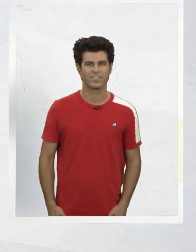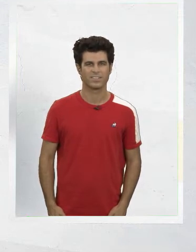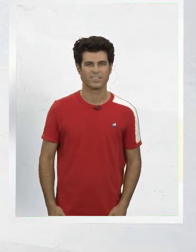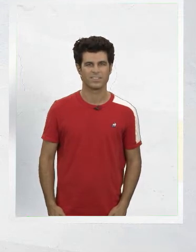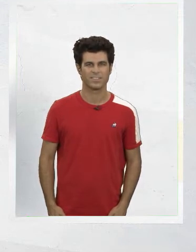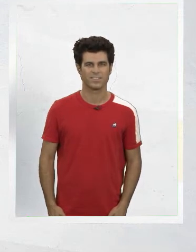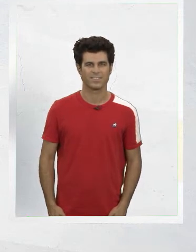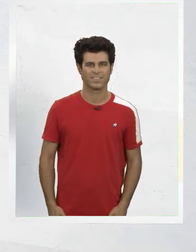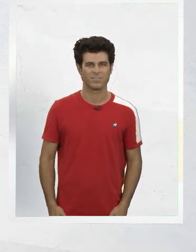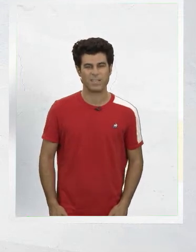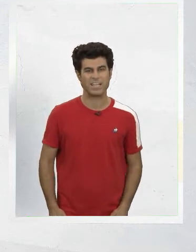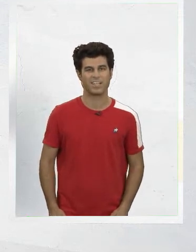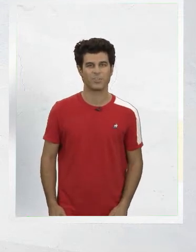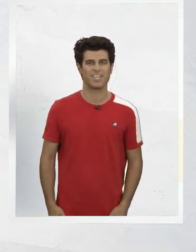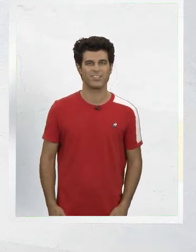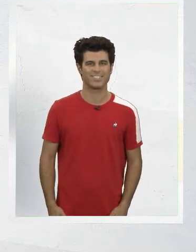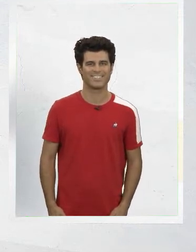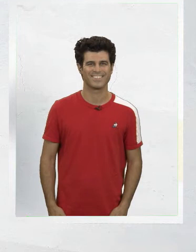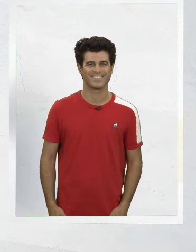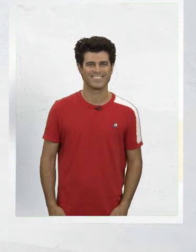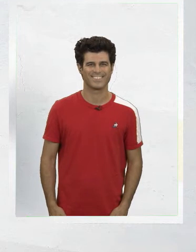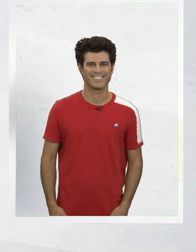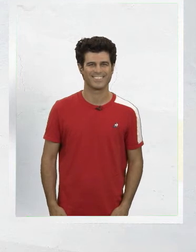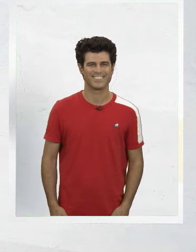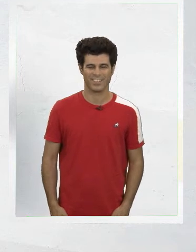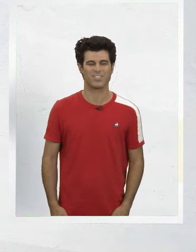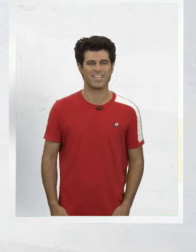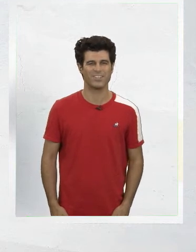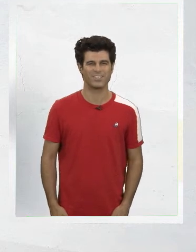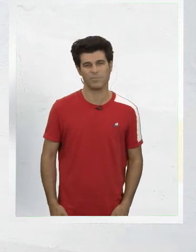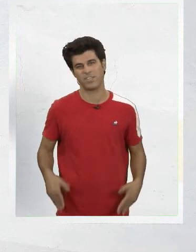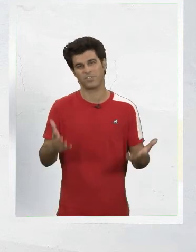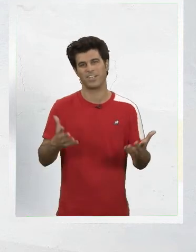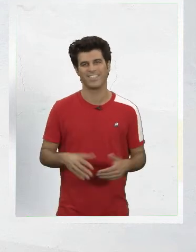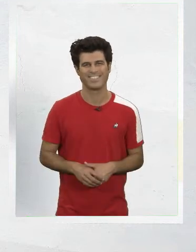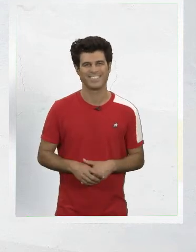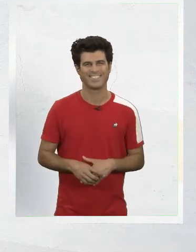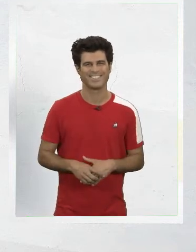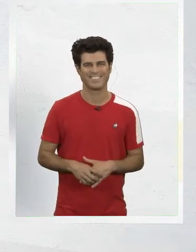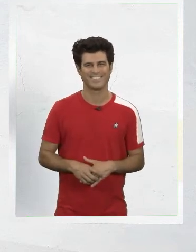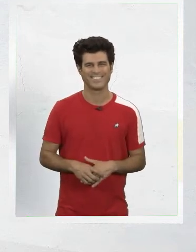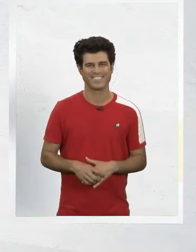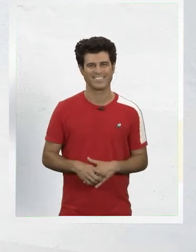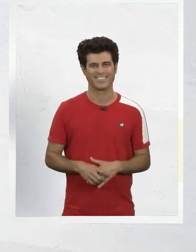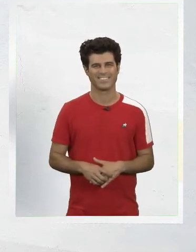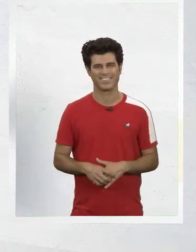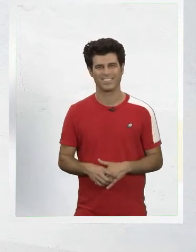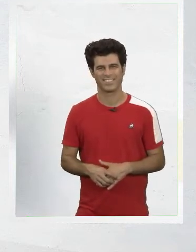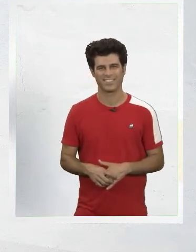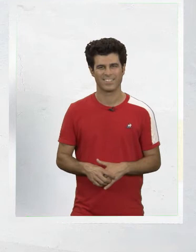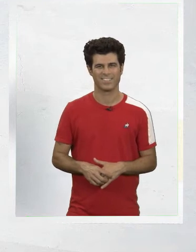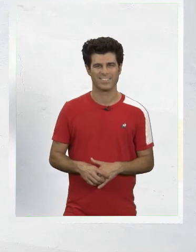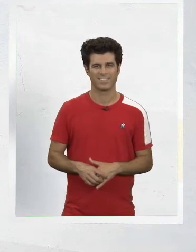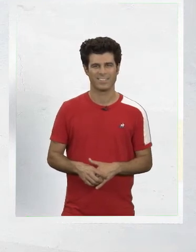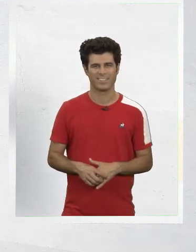הבאתי כאן תמונה אם תרצה לראות. בטח, אני רוצה לראות. מה? אני רוצה לראות, אם זה אפשרי. אוקיי. למשל, אני